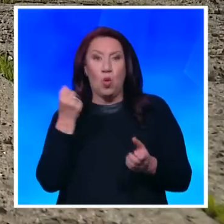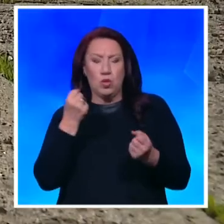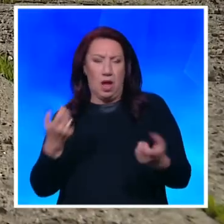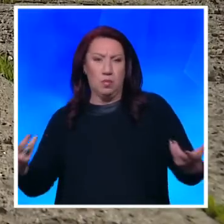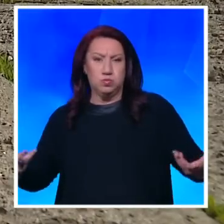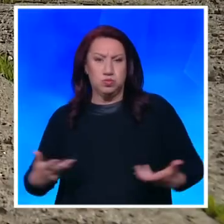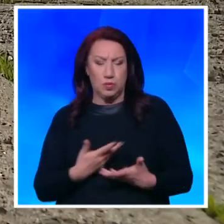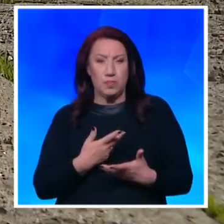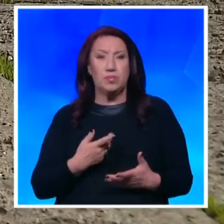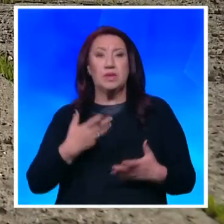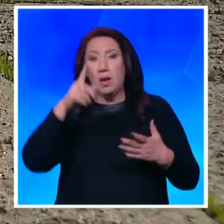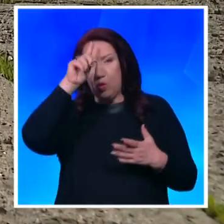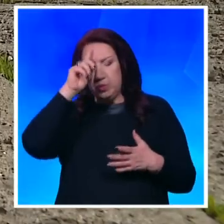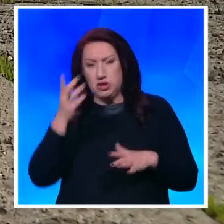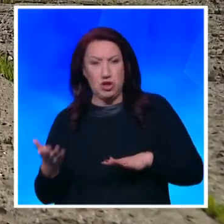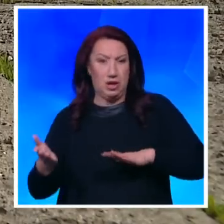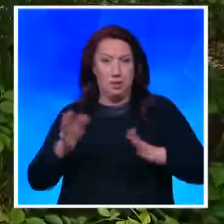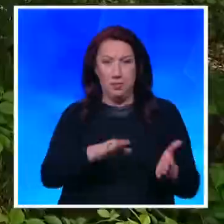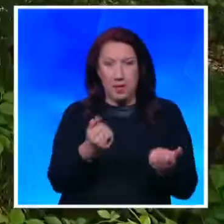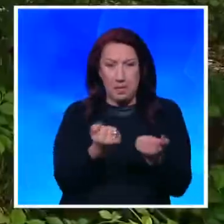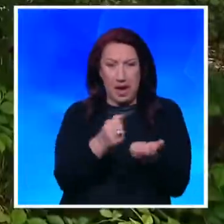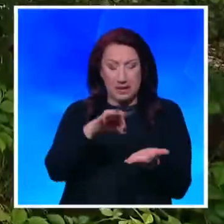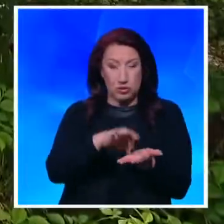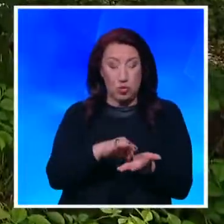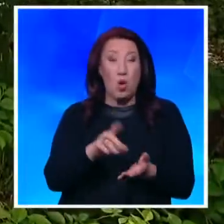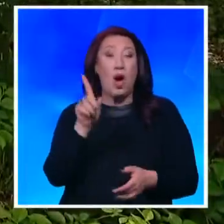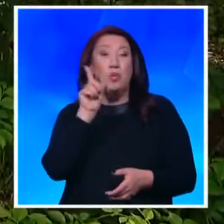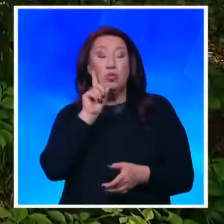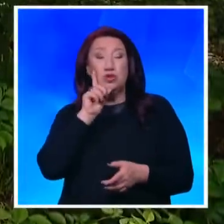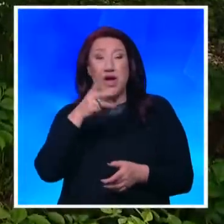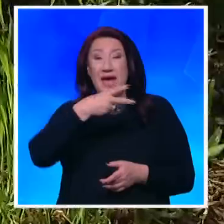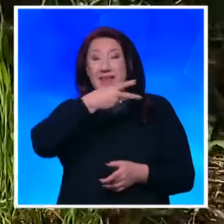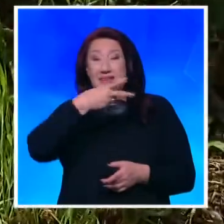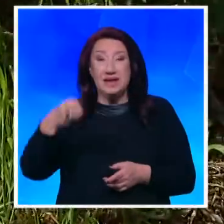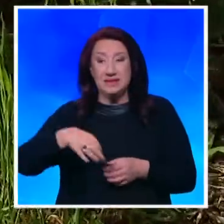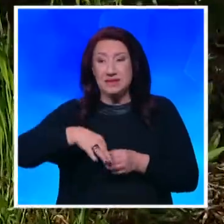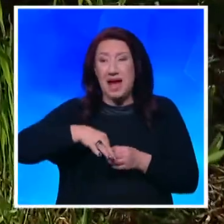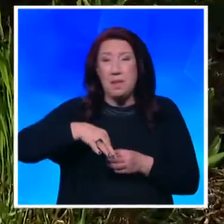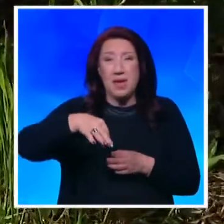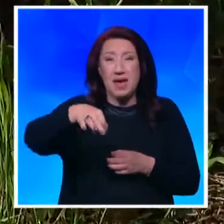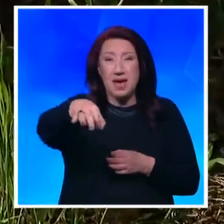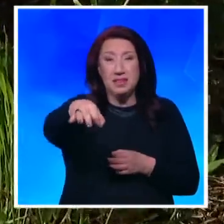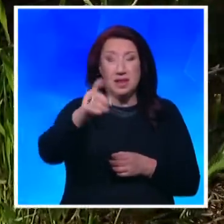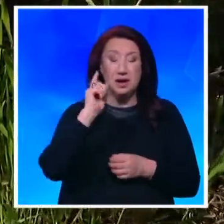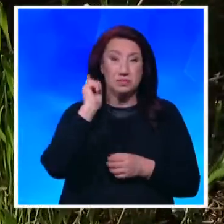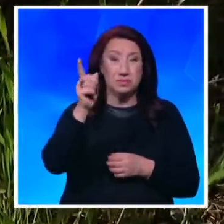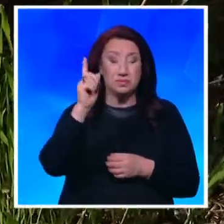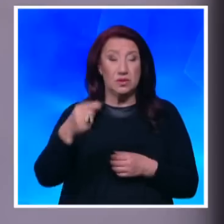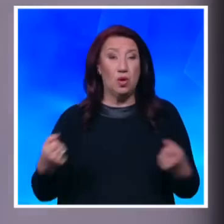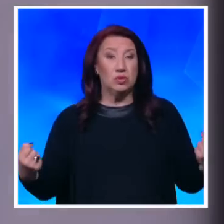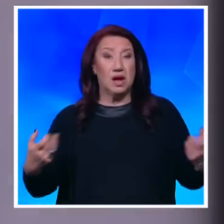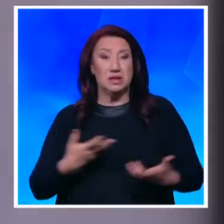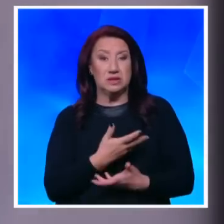се озовава на тротуара. Тялото на момчето на 300 метра от мястото на удара. Свидетелите на трагедията са